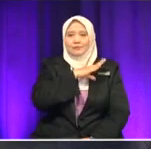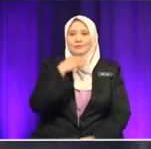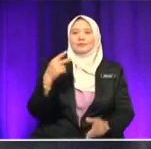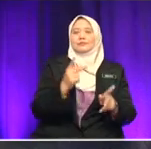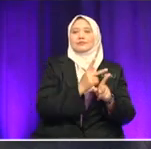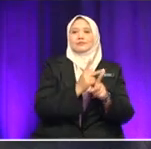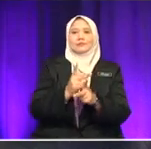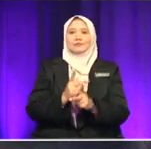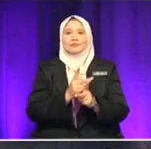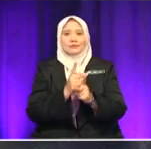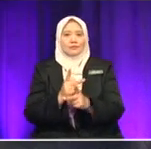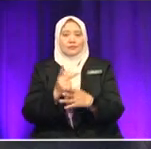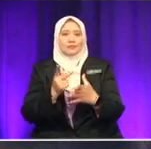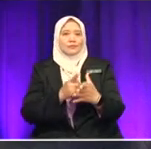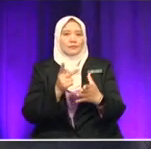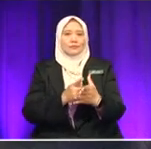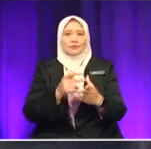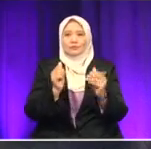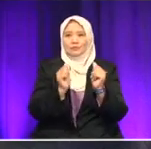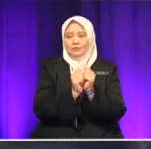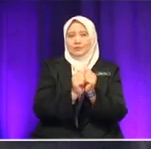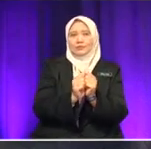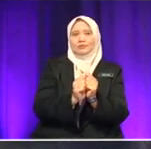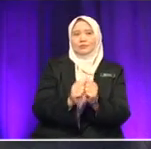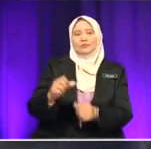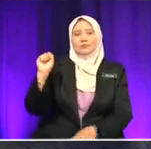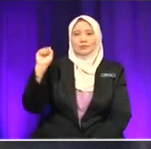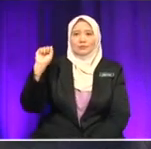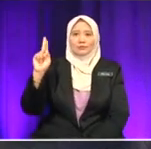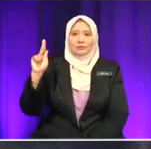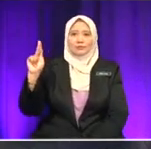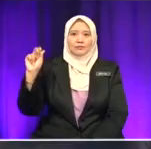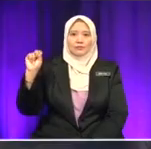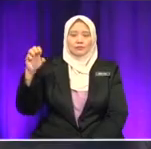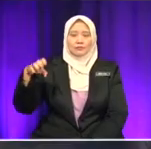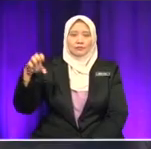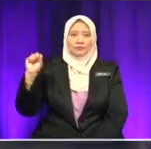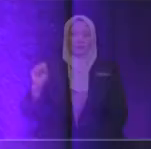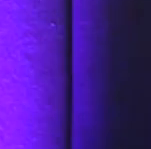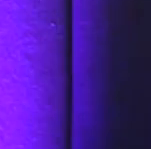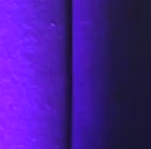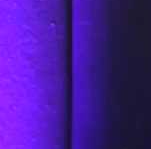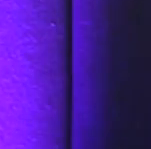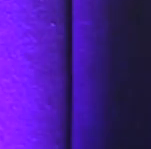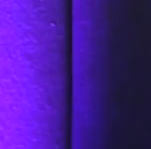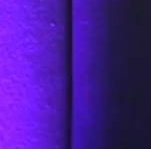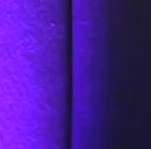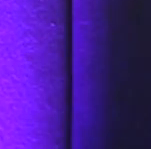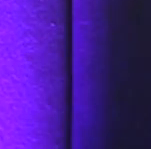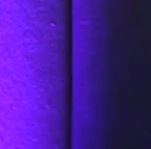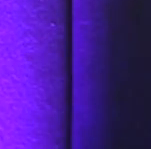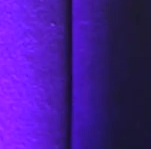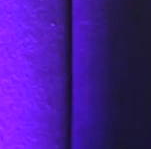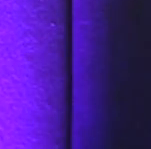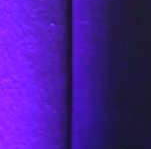sukses SPM 2022. Dan kita juga bersama dengan seorang jurubahasa isyarat Irfan perkenalkan, Cikgu Nur Ilda Kamaruzaman dari SK Pendidikan